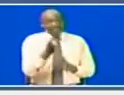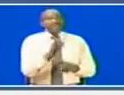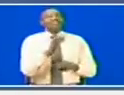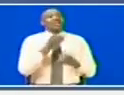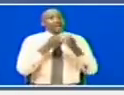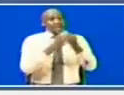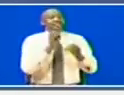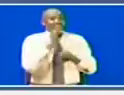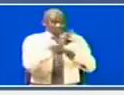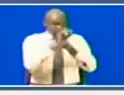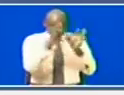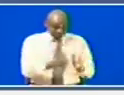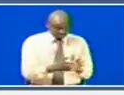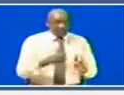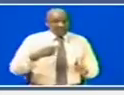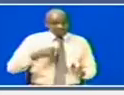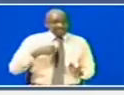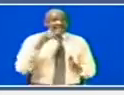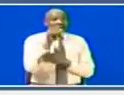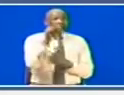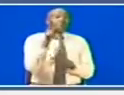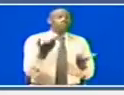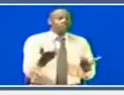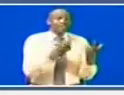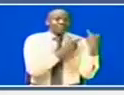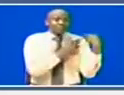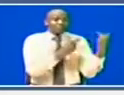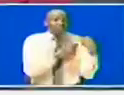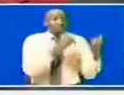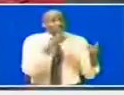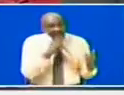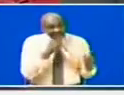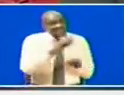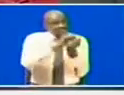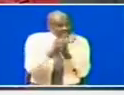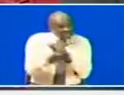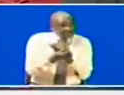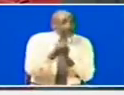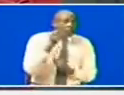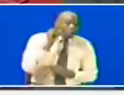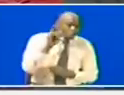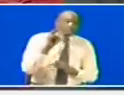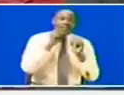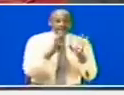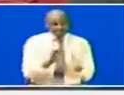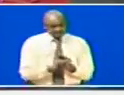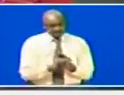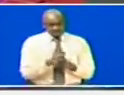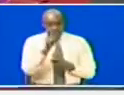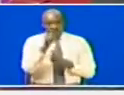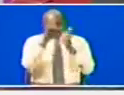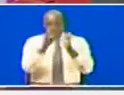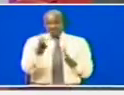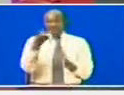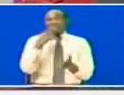na saha. Konami hapa nimekuuliza, je, jukumu la mume limebadilika katika jamii yetu sasa? Naona Moha Moge na